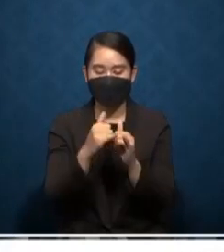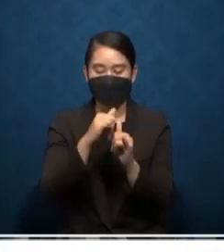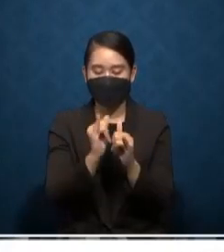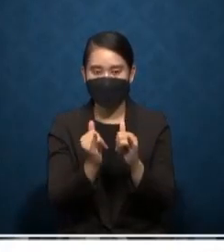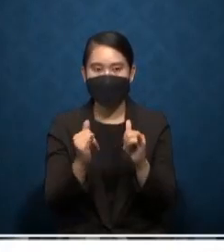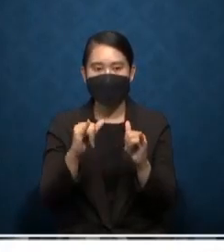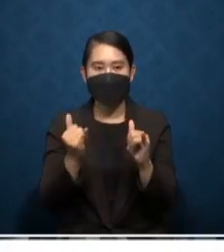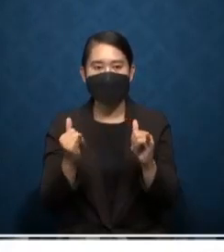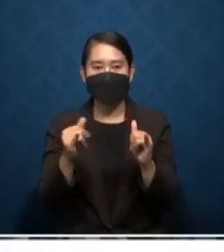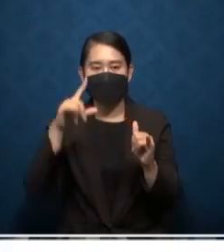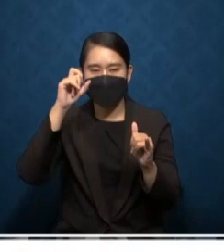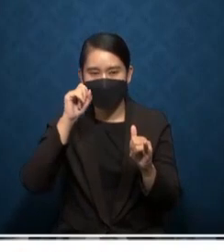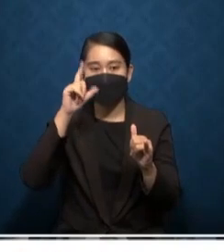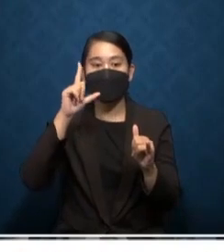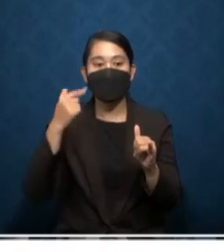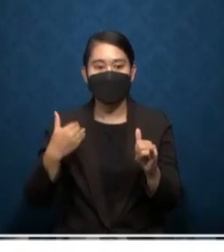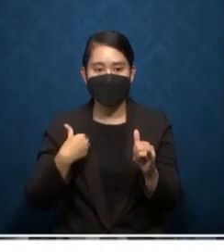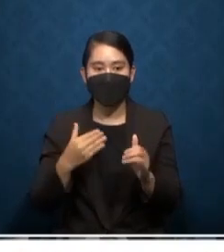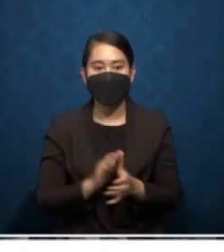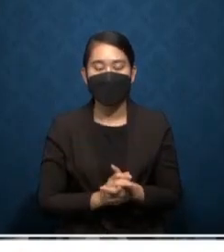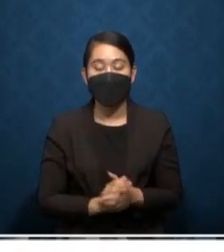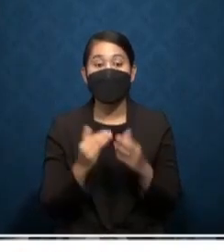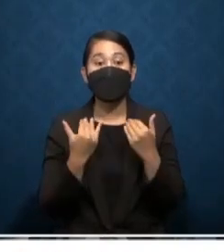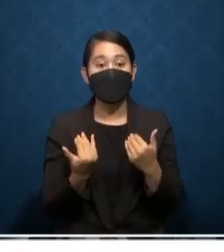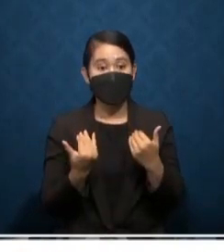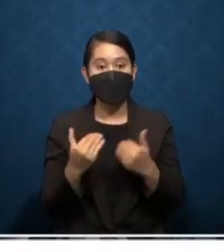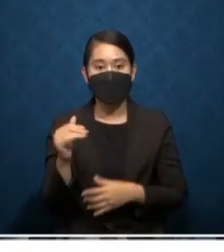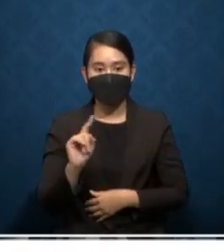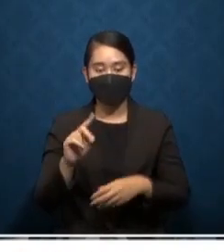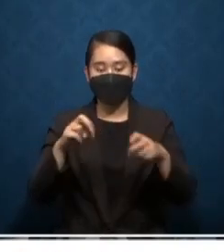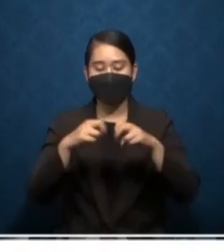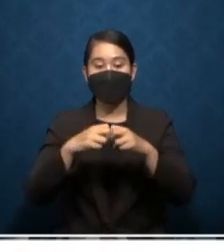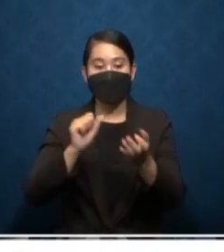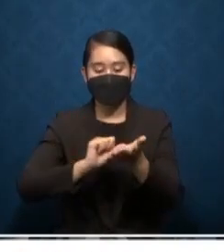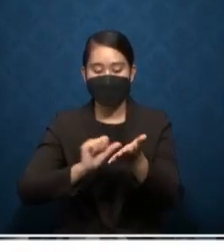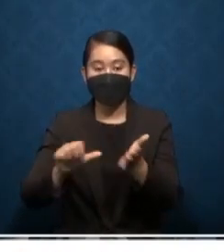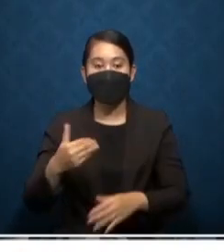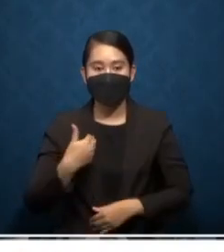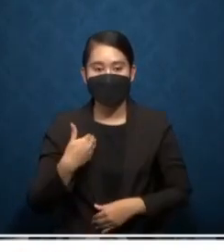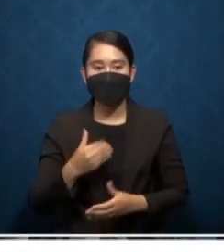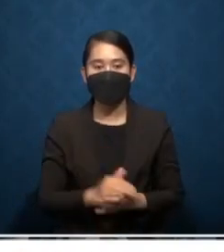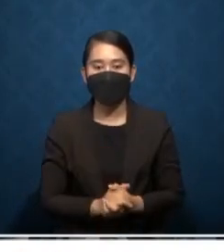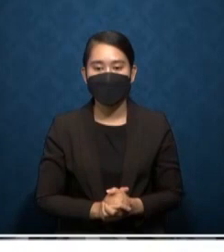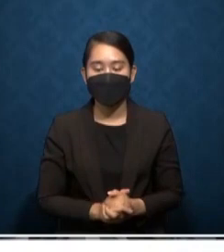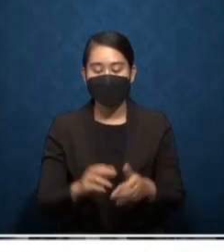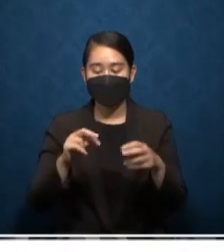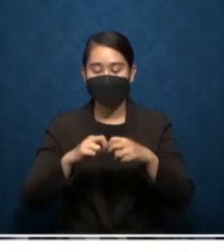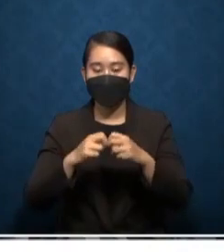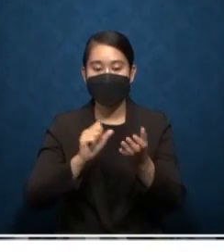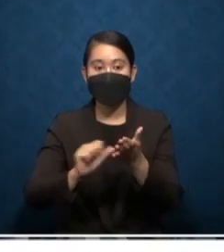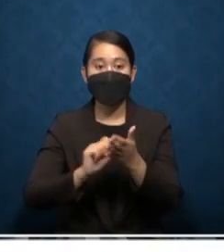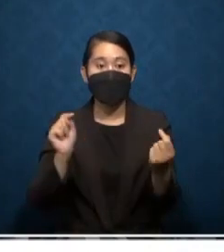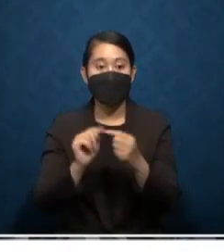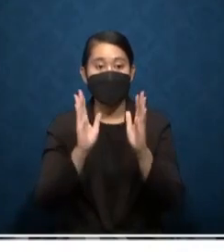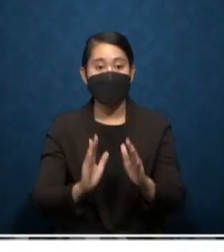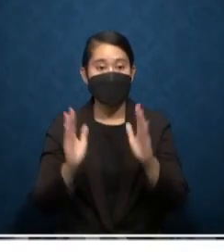ทั้งแนใลกษณะนั้นแล้ววี้เราก็ได้แก้ปัญหาในเรื่ของคนร้นคุงตรงน